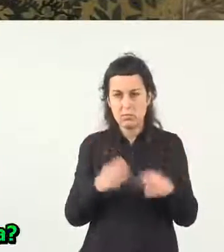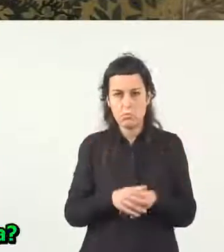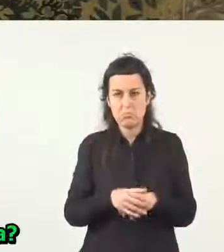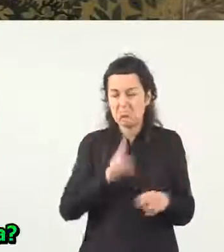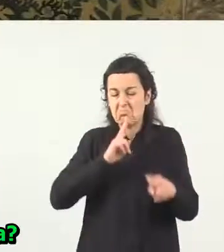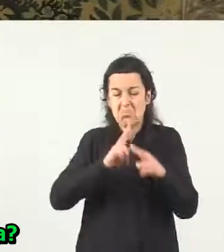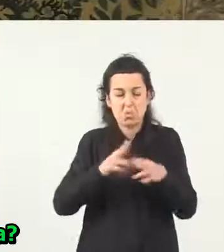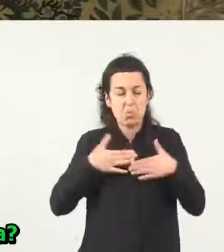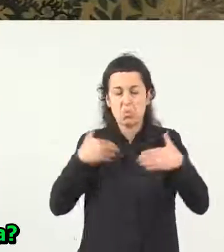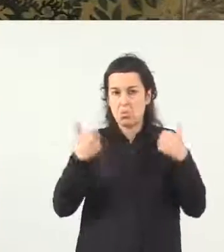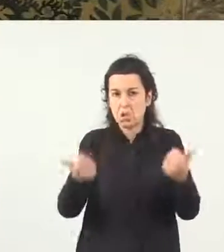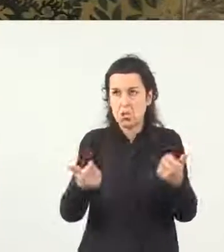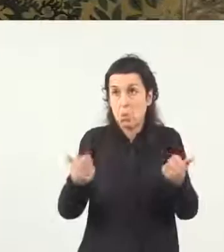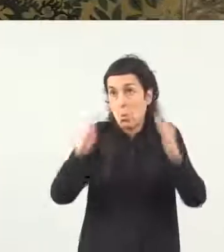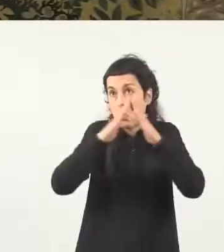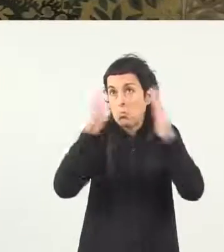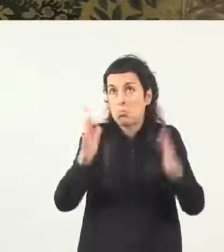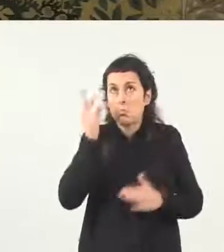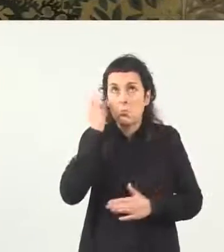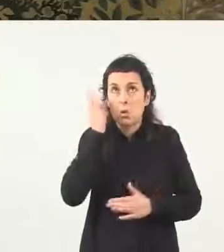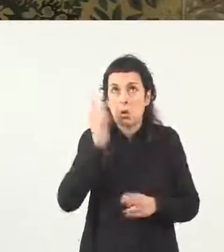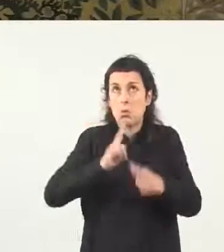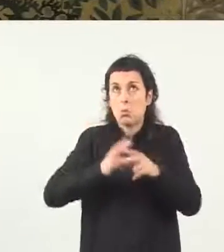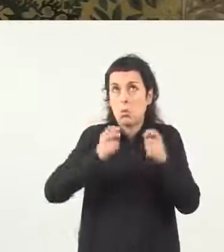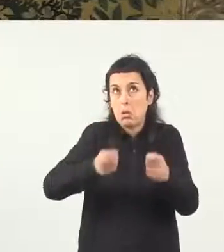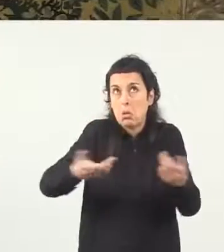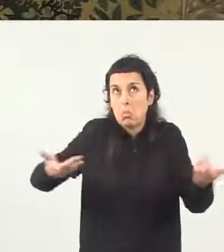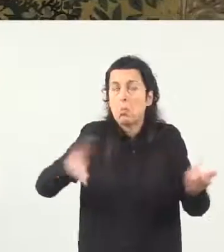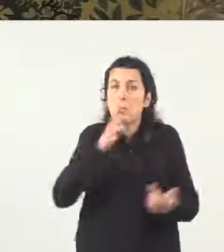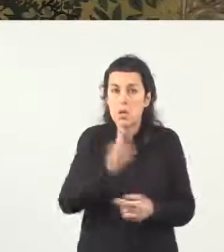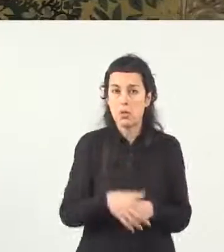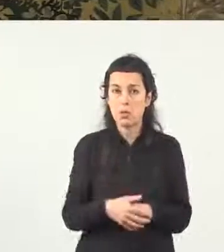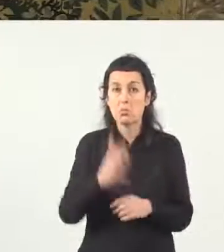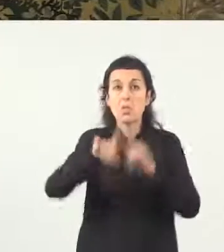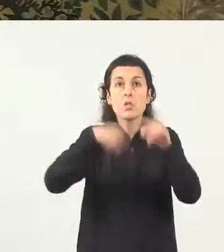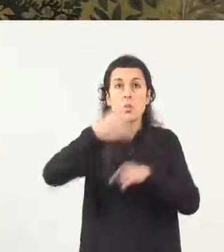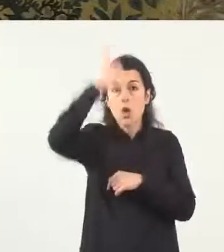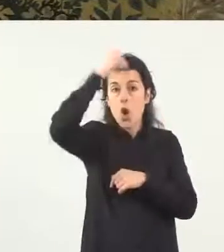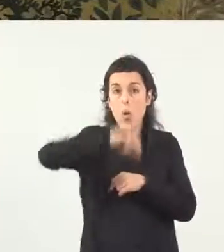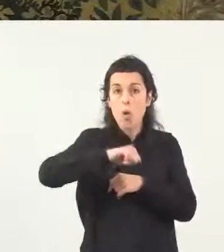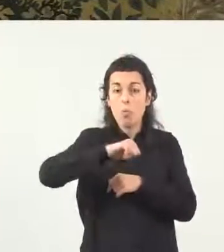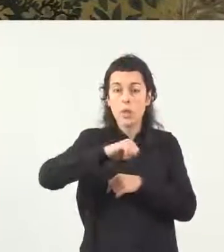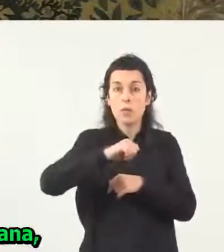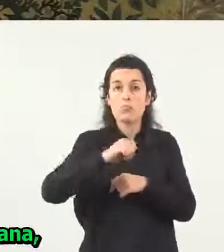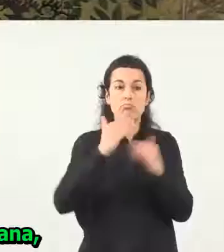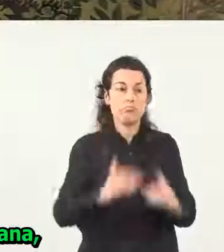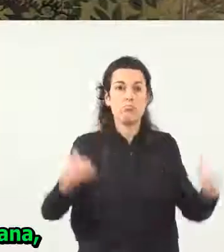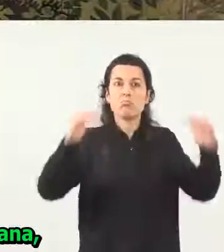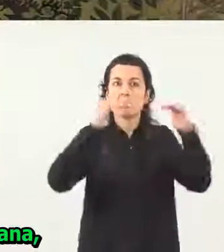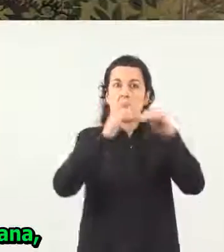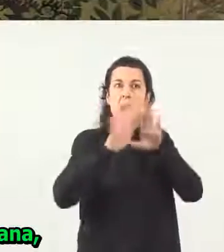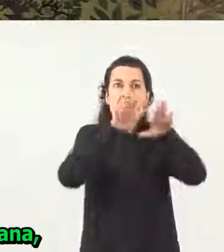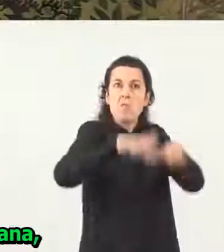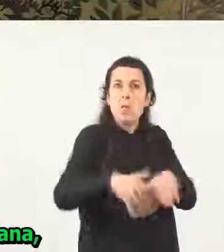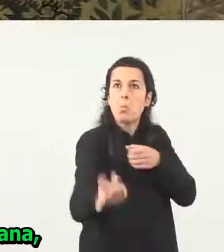Dena den zergatik ez deitu emakumen etxea, gero badatoz gizonezkoak ongi etorriak izango dira, berdintasunaren alde badaude, baina bueno, esan nahi dut, baina